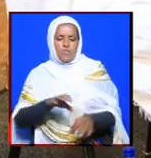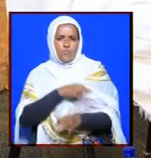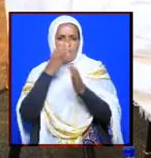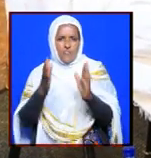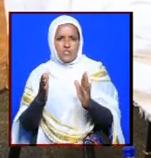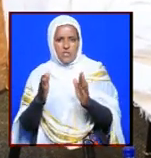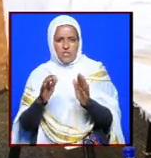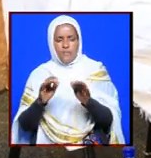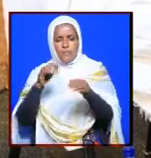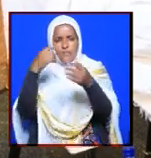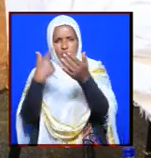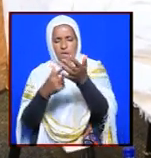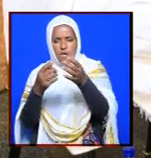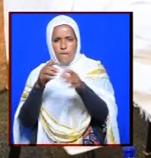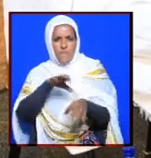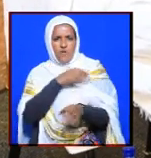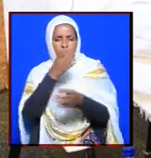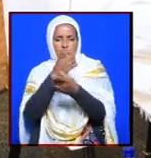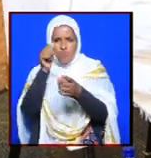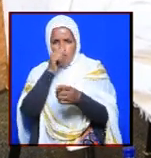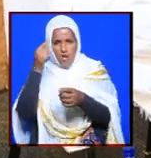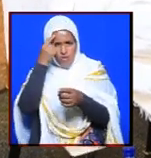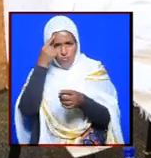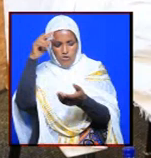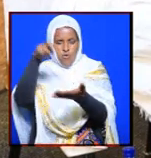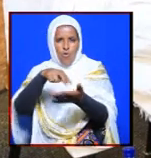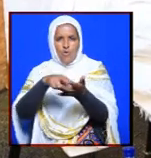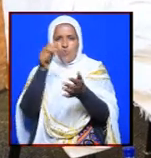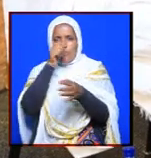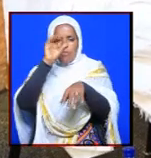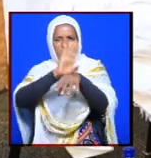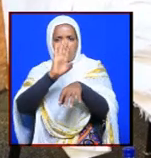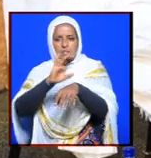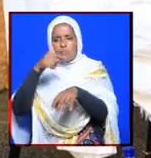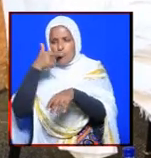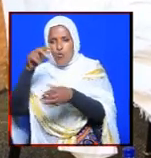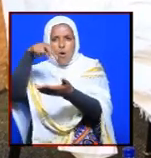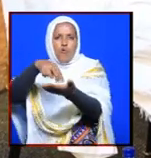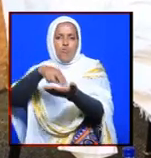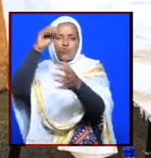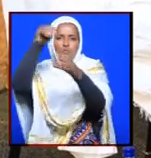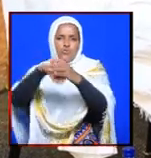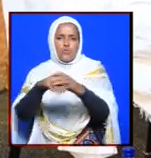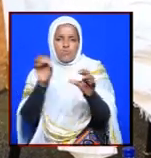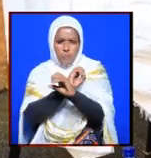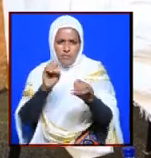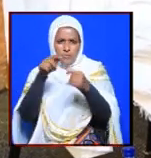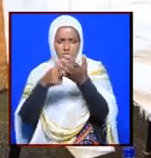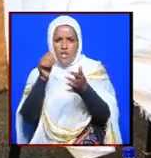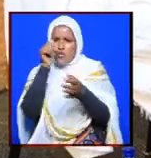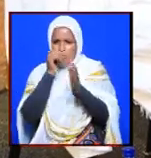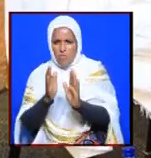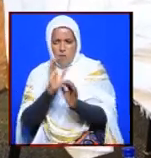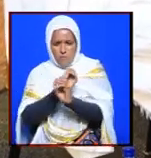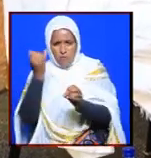የነጻነት መንፈስ ራሱ ጸረ አፓርታይድ መንፈስ የተፈጠረው ኢትዮጵያን አስበው ከተቋቋሙት ኢትዮጵያ ቤተክርስቲያን ብለው ካቋቋሟቸው ምንም በቃ